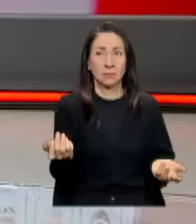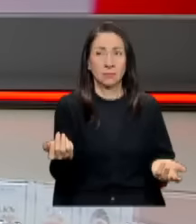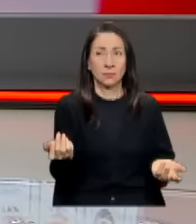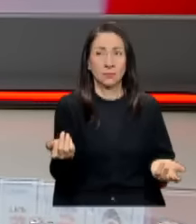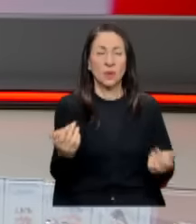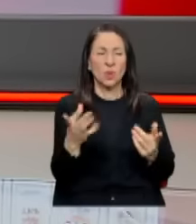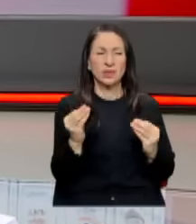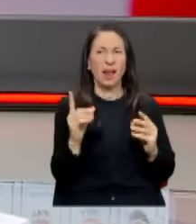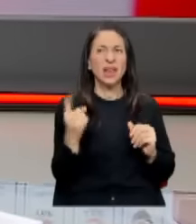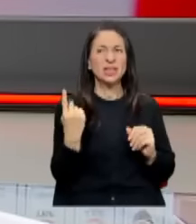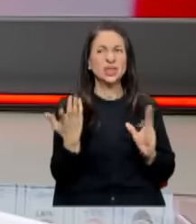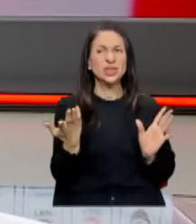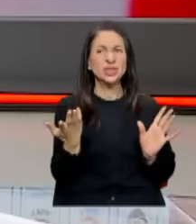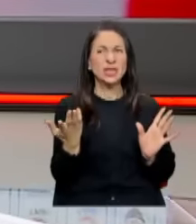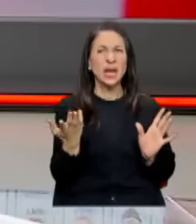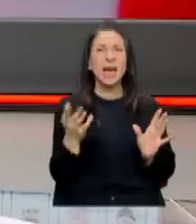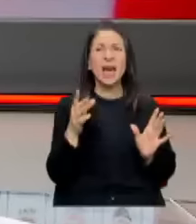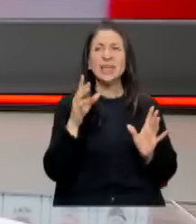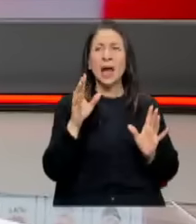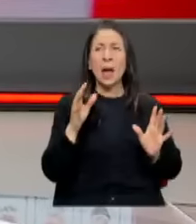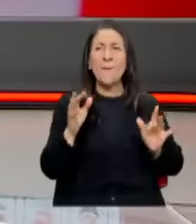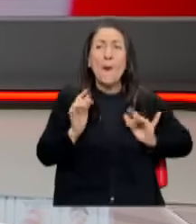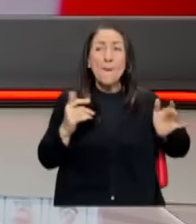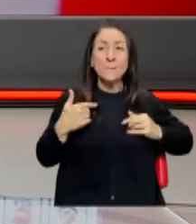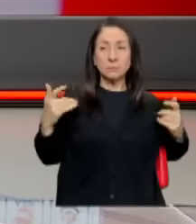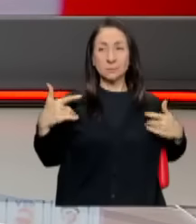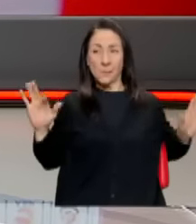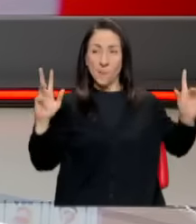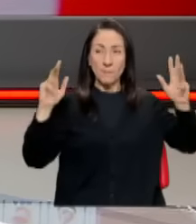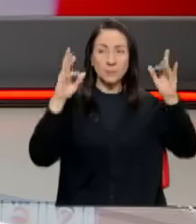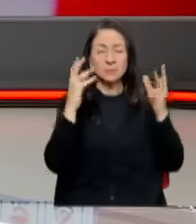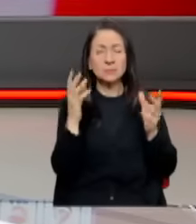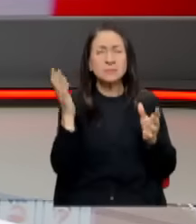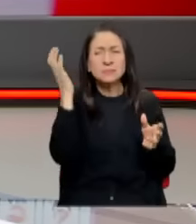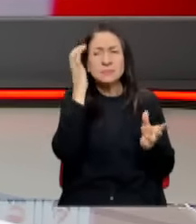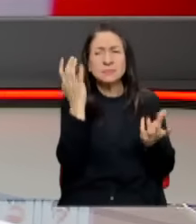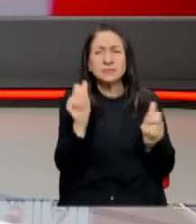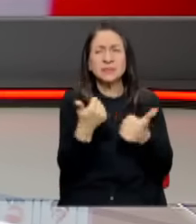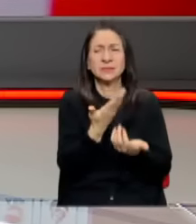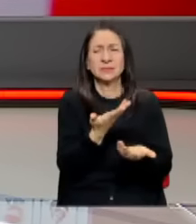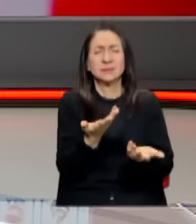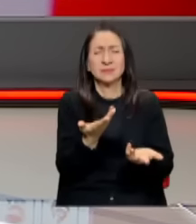o kadar enteresan ki yani. Mızıkçılıkta üstlerine yok. Üstlerine yok.